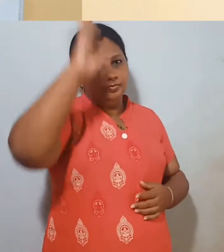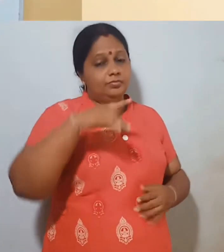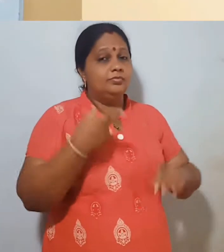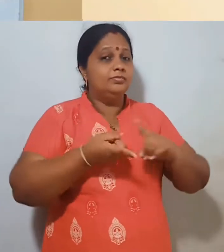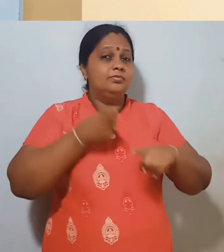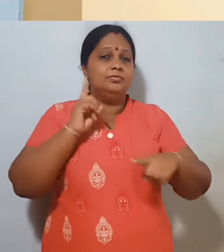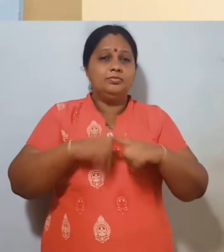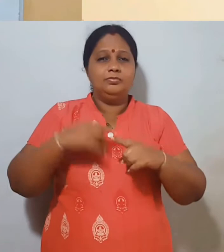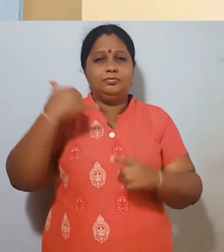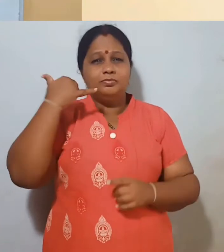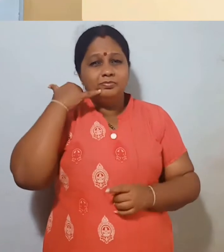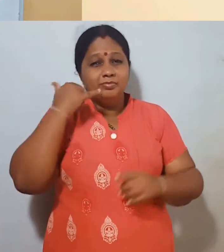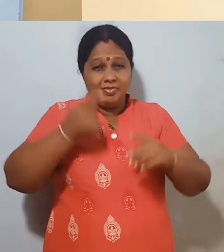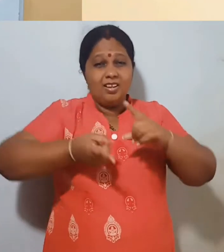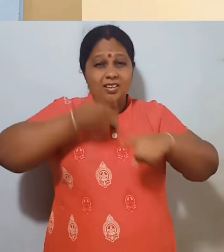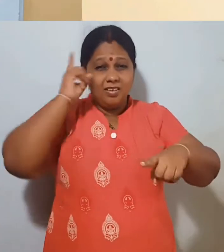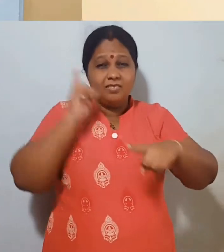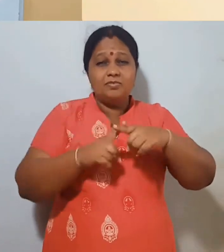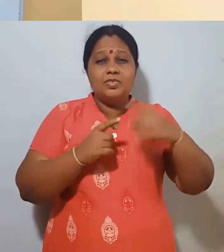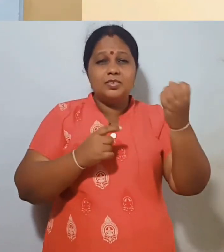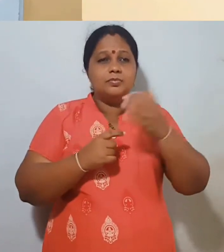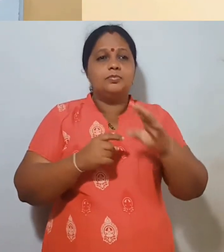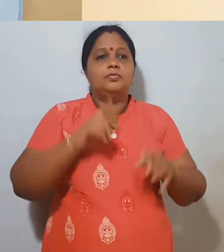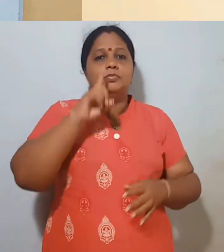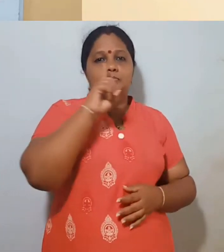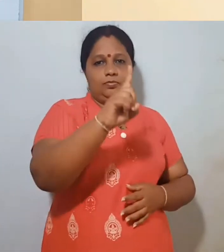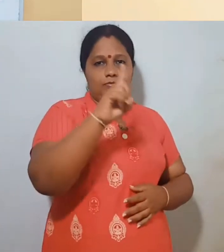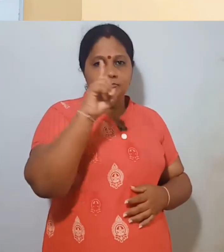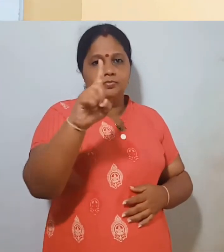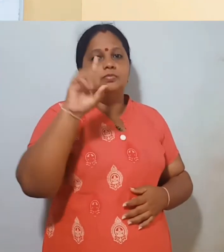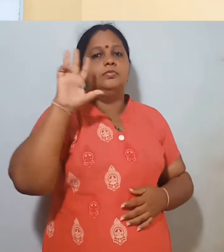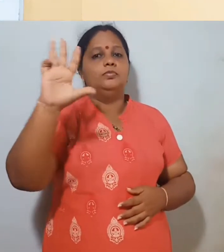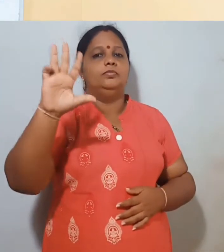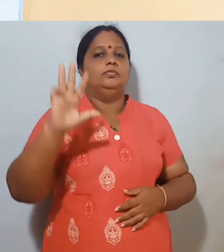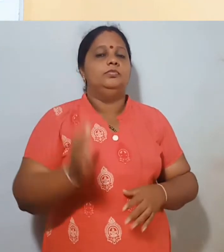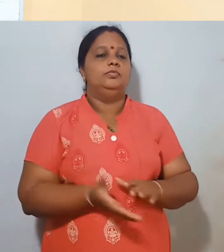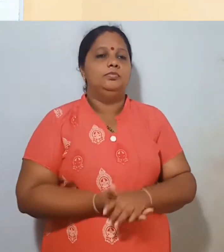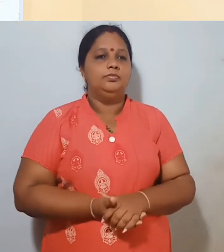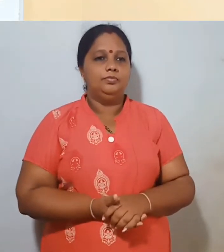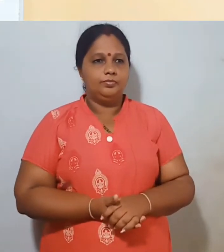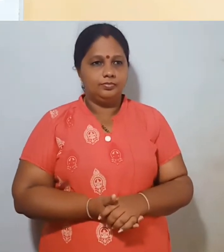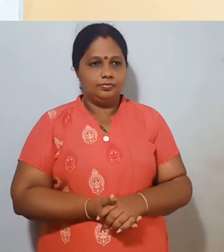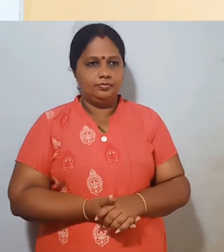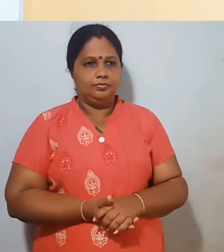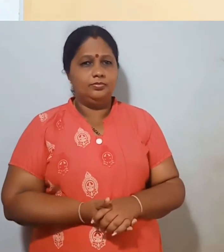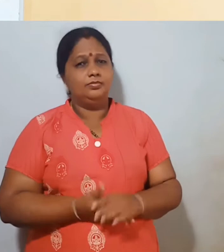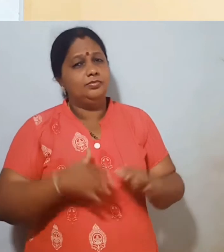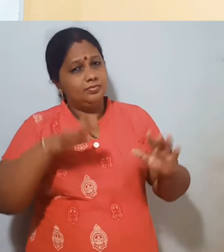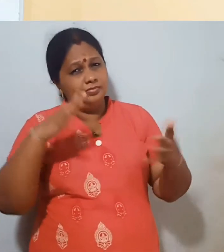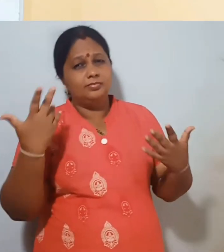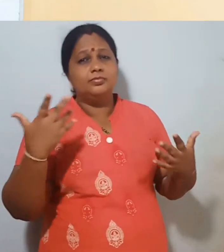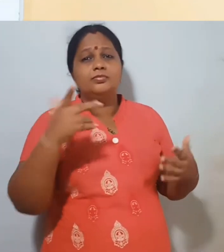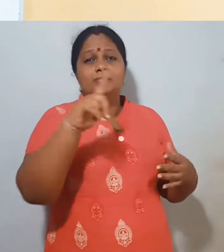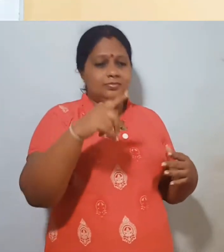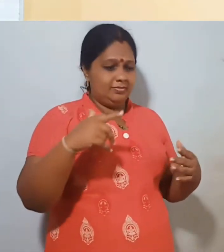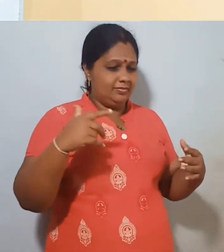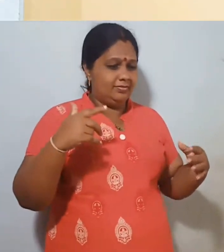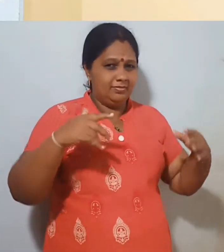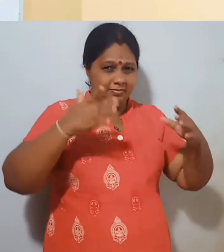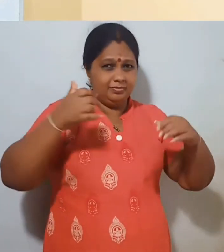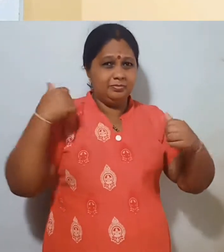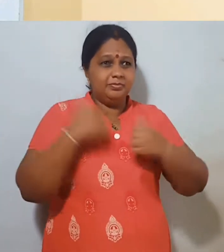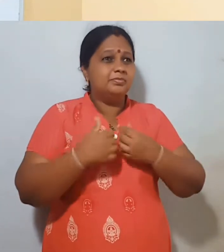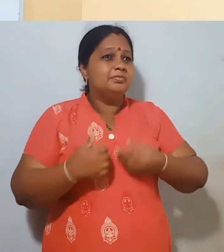பண்ணக்கூடிய 119 இந்த நம்பருக்கு அடிச்சு சொல்லுங்க. அந்த ஏரியாவுக்குள்ள இருக்கிற போலீஸ் ஸ்டேஷன் நம்பர் தெரியுமாக இருந்தால் போலீஸ்